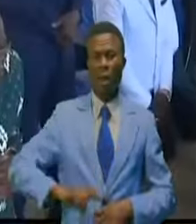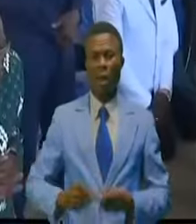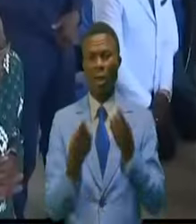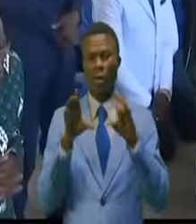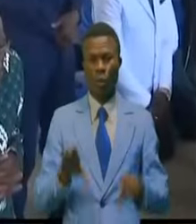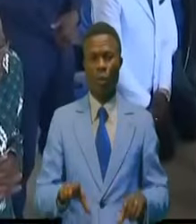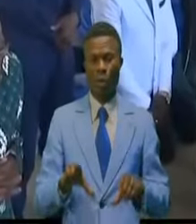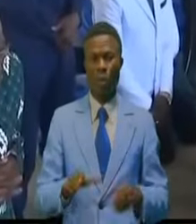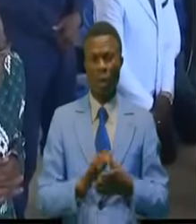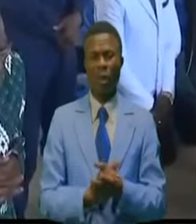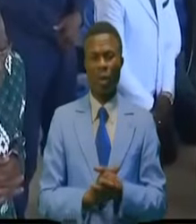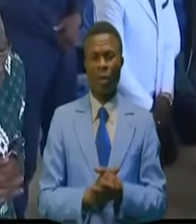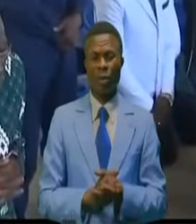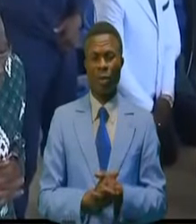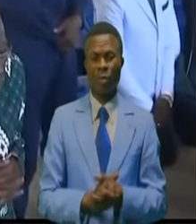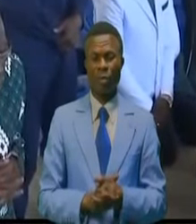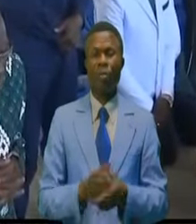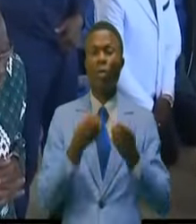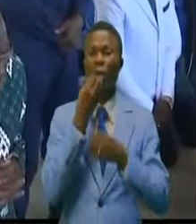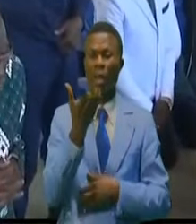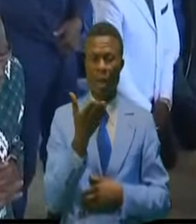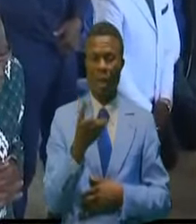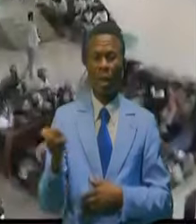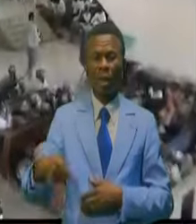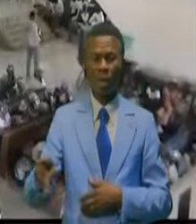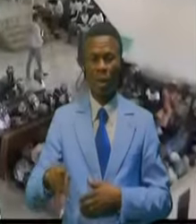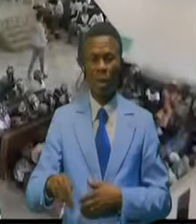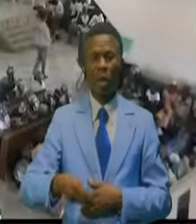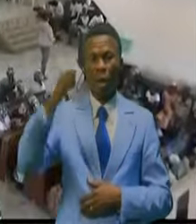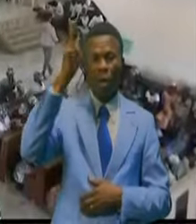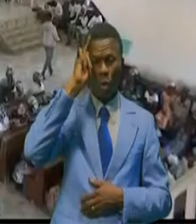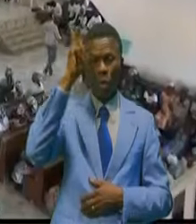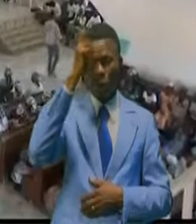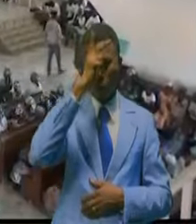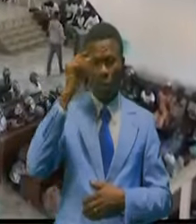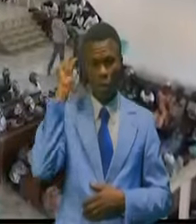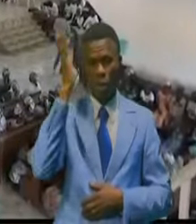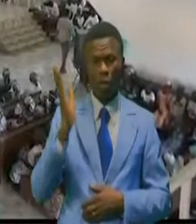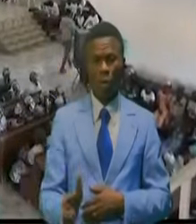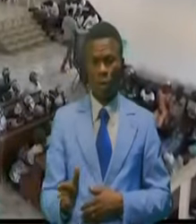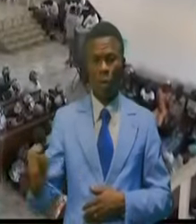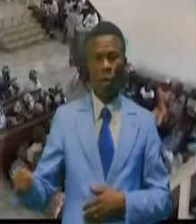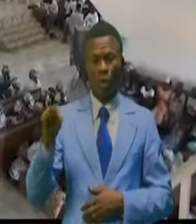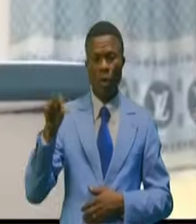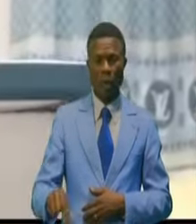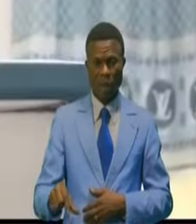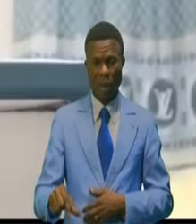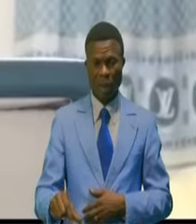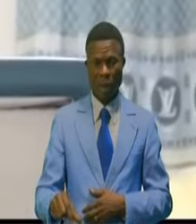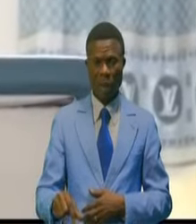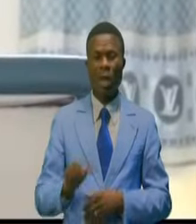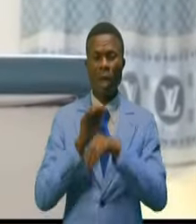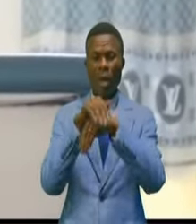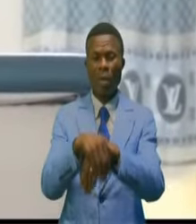Congo, c'est le cas ici dans la province du Haut-Katanga où le gouverneur Jacques Kabula a